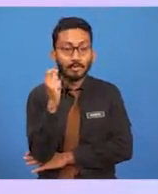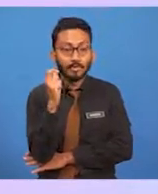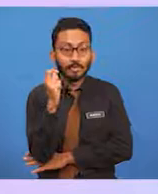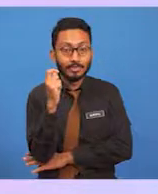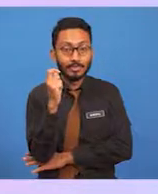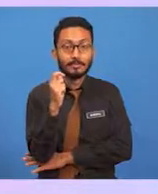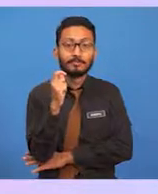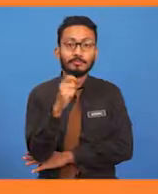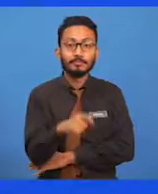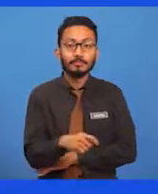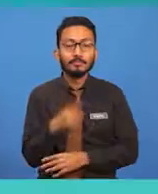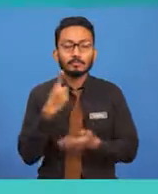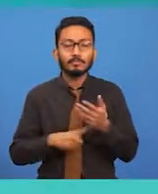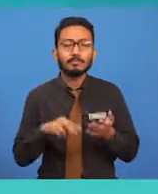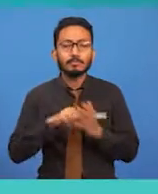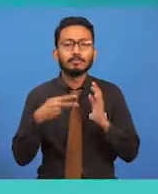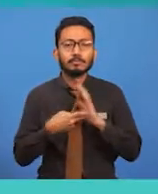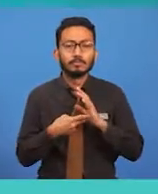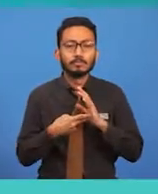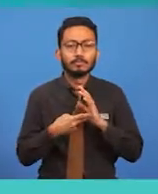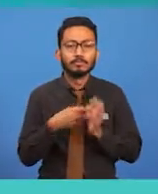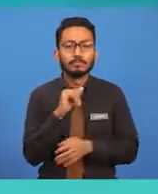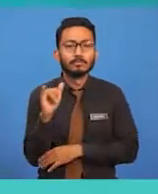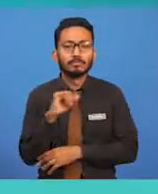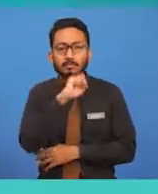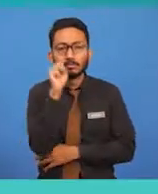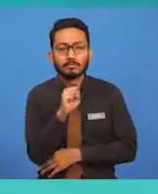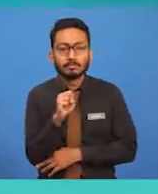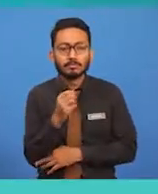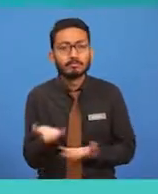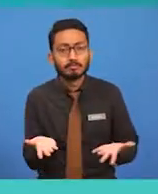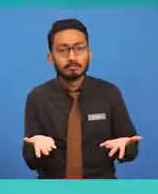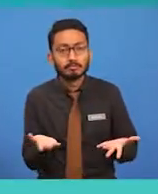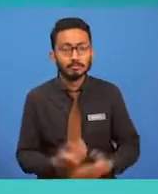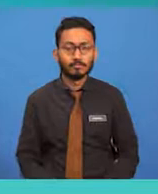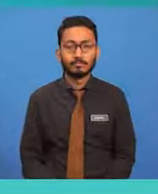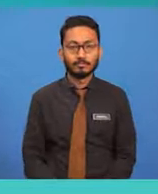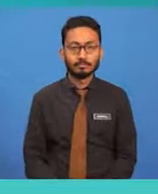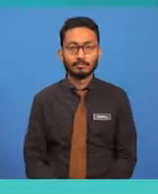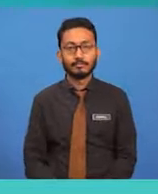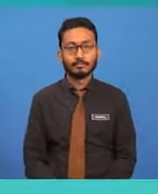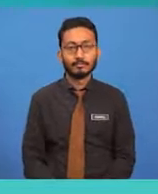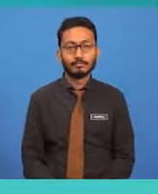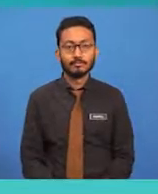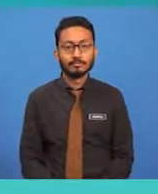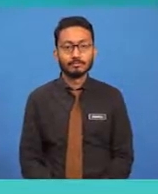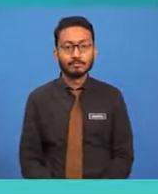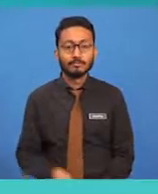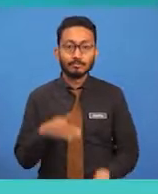Tanpa membuang masa, jom kita belajar apakah itu identiti korporat. Pada hari